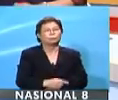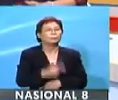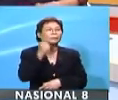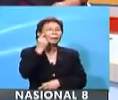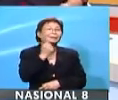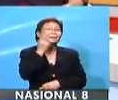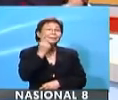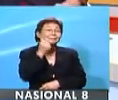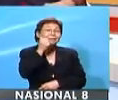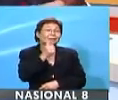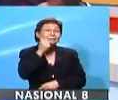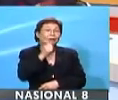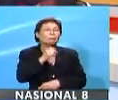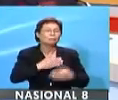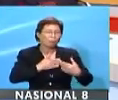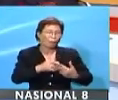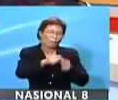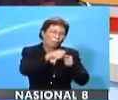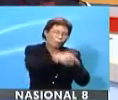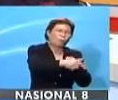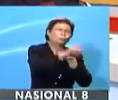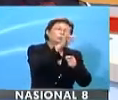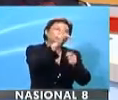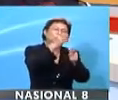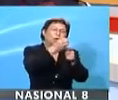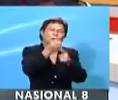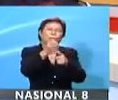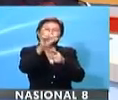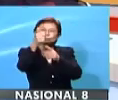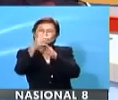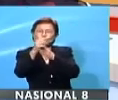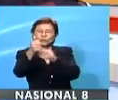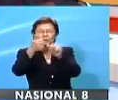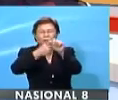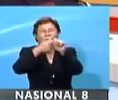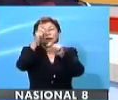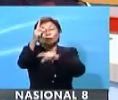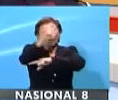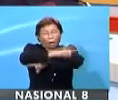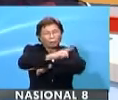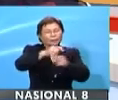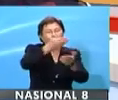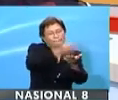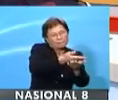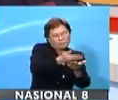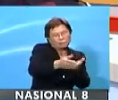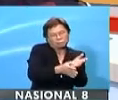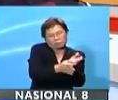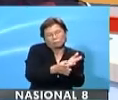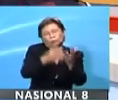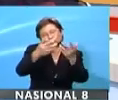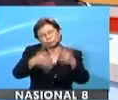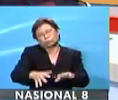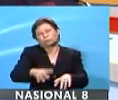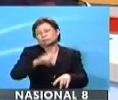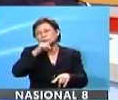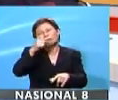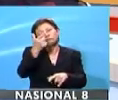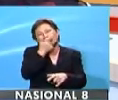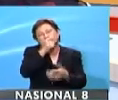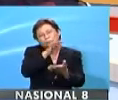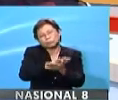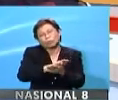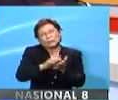Gadis berkenaan mengakui terpaksa membelanjakan RM7 hingga RM10 sehari untuk membeli dadah. Beliau yang sudah tidak bersekolah